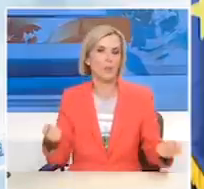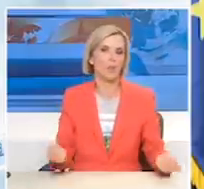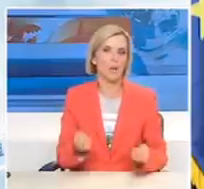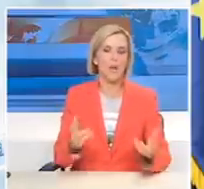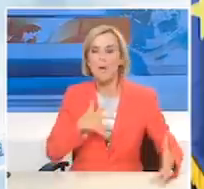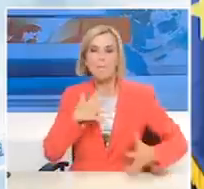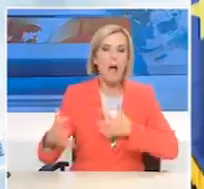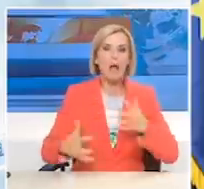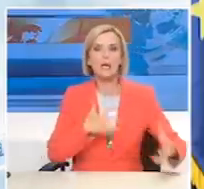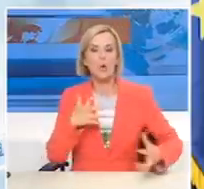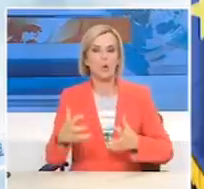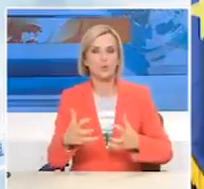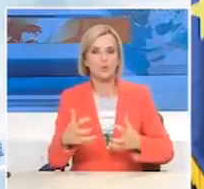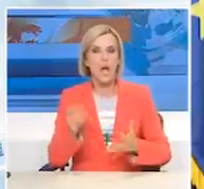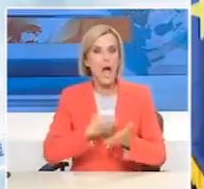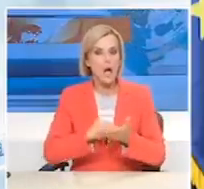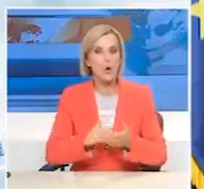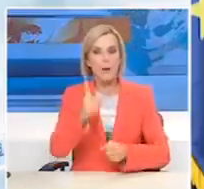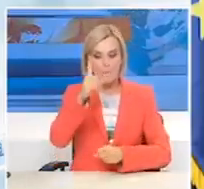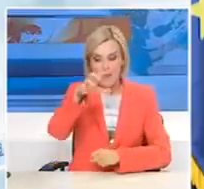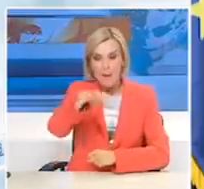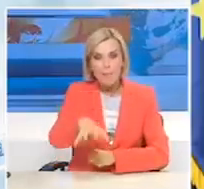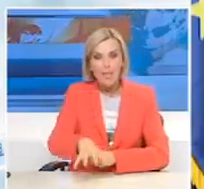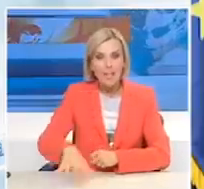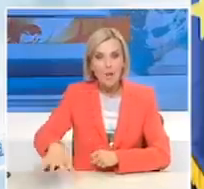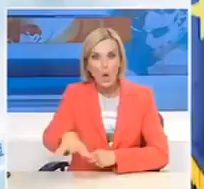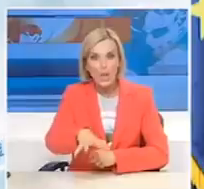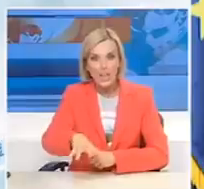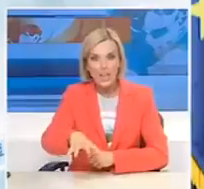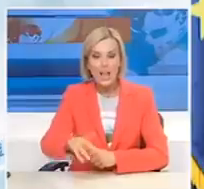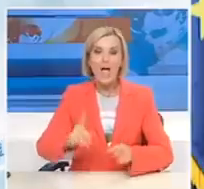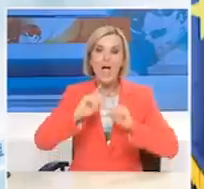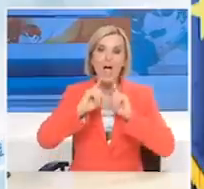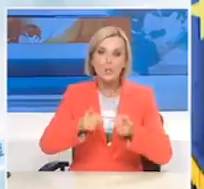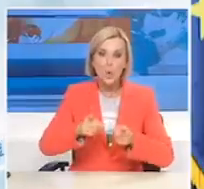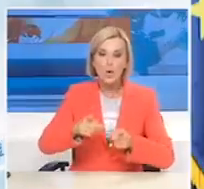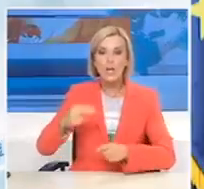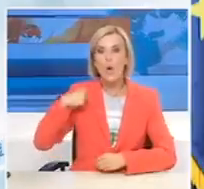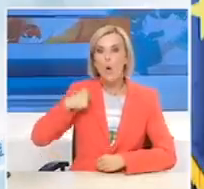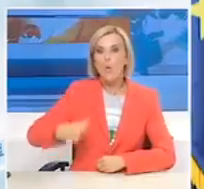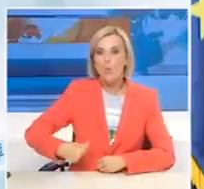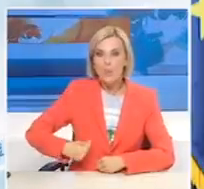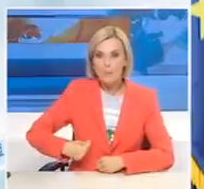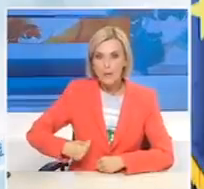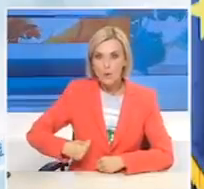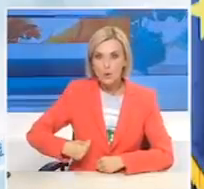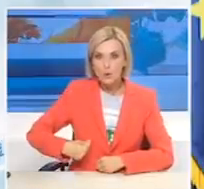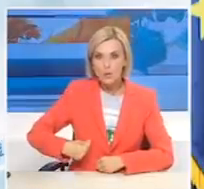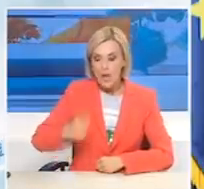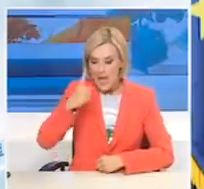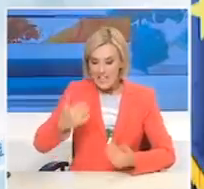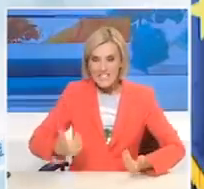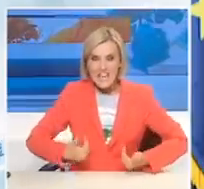Υπήρχε περιοχή που με εντολή του Δημάρχου, έξω από συγκεκριμένο νοσούντα ασθενή, νέο